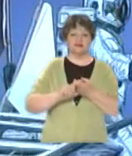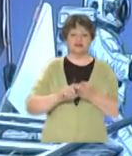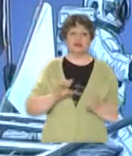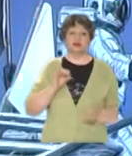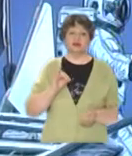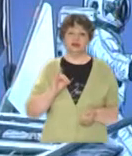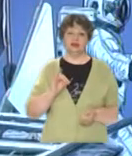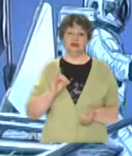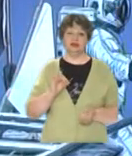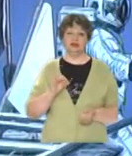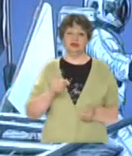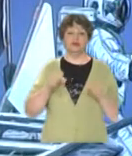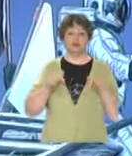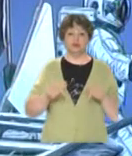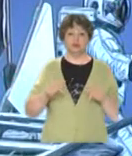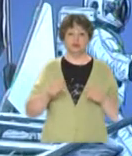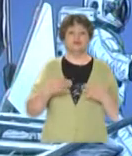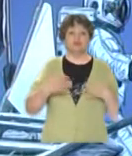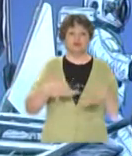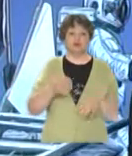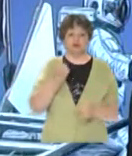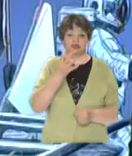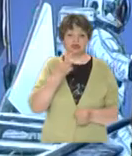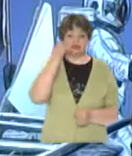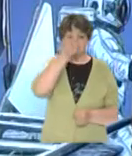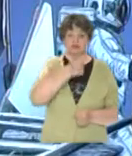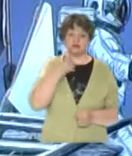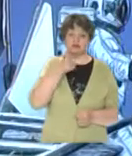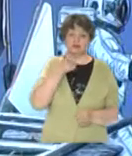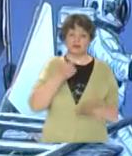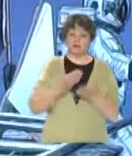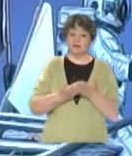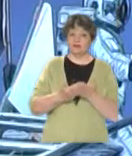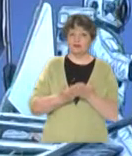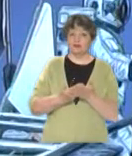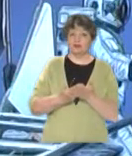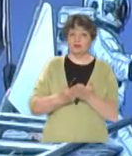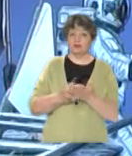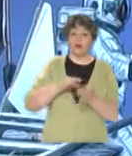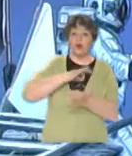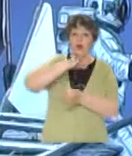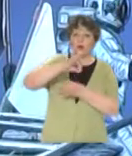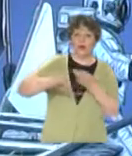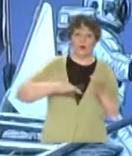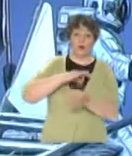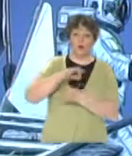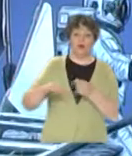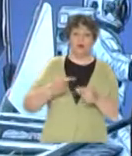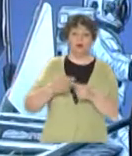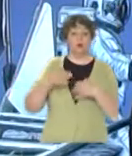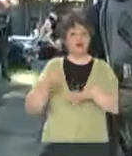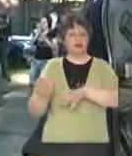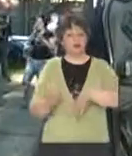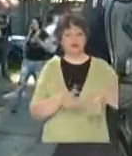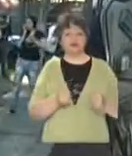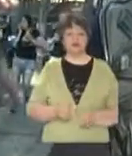розумінні. Плюс до всього 14 років, це такі, наче вже 2 космічні цикли по 7 років, які